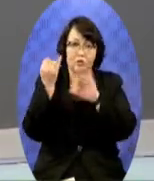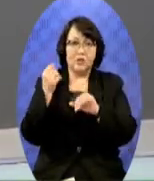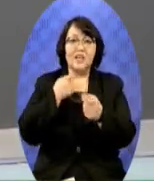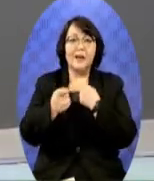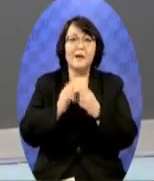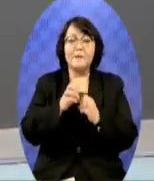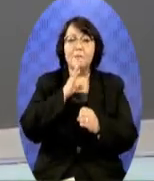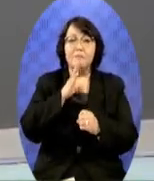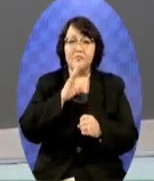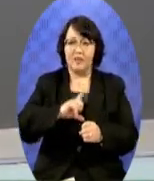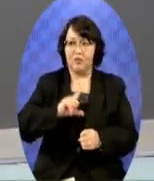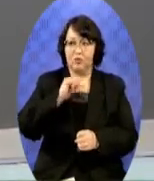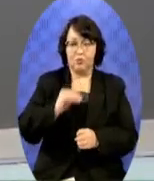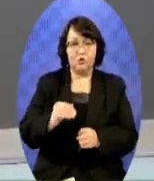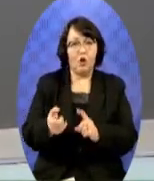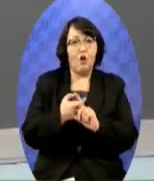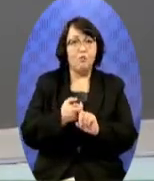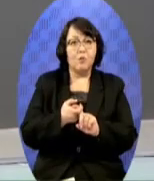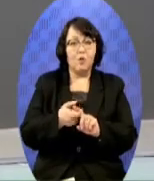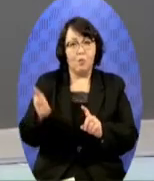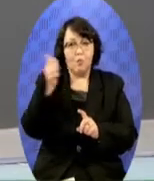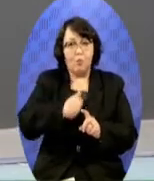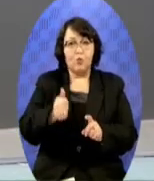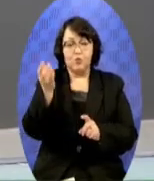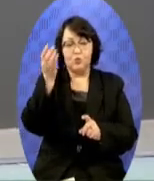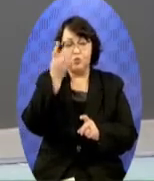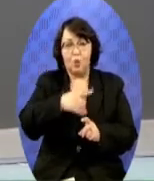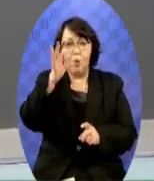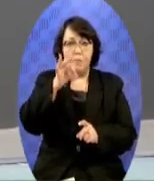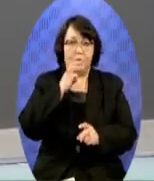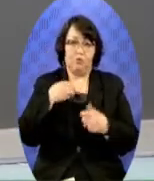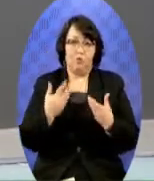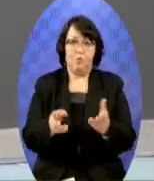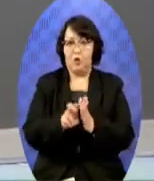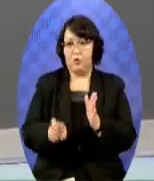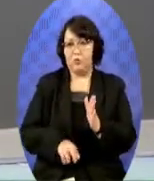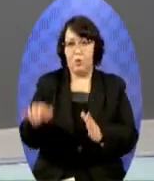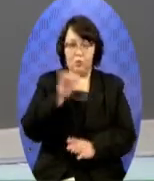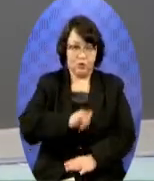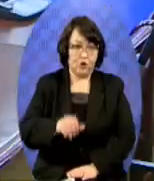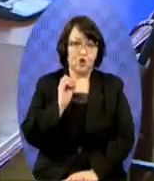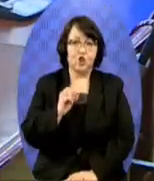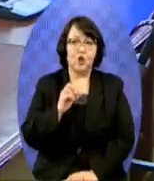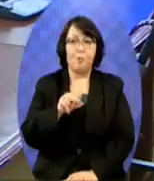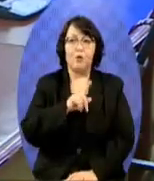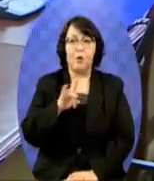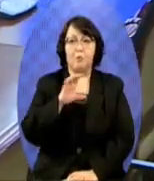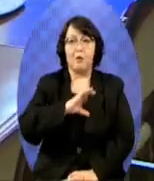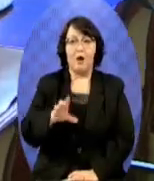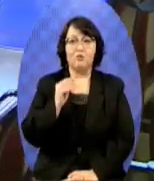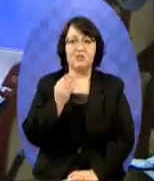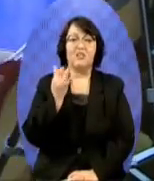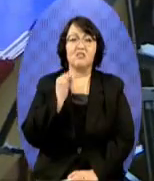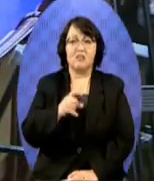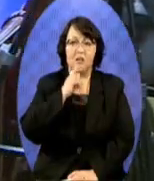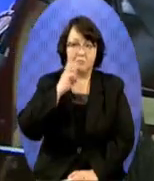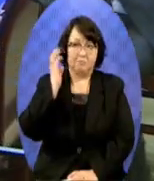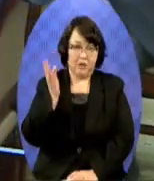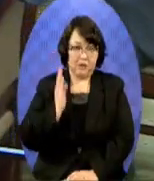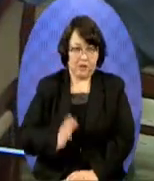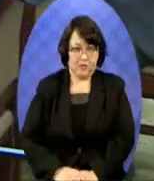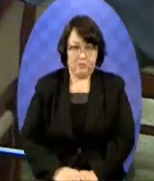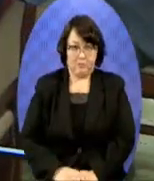төтгөлзүүлэх үндэслэлийг өрссөн мэдээлэх боломжгүйг улсын ерөнхий прокурор Жаргал Сайхан хэлж байсан юм. Прокурорас нууц гэсэн